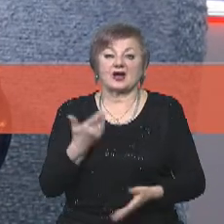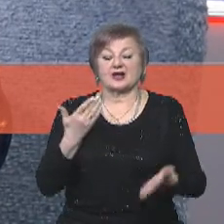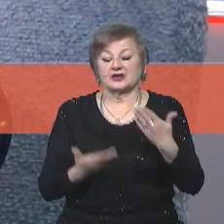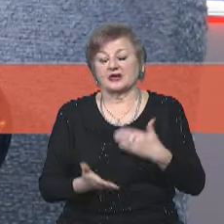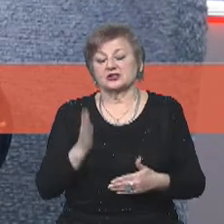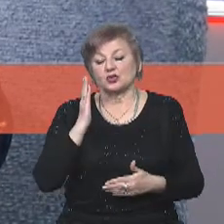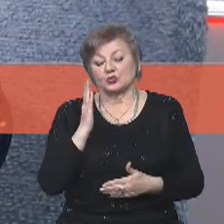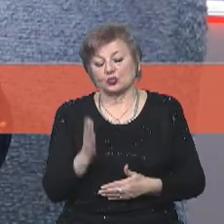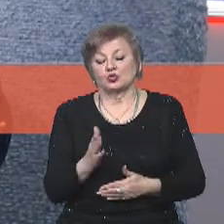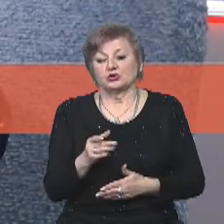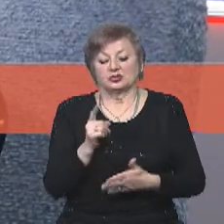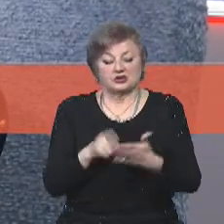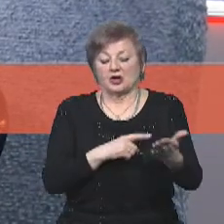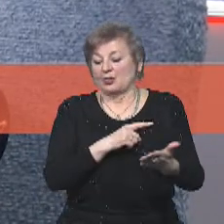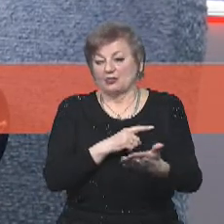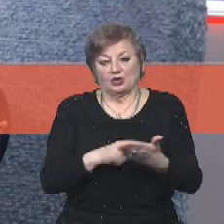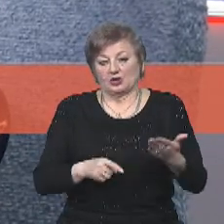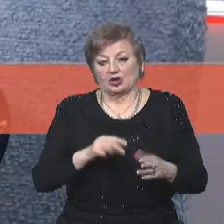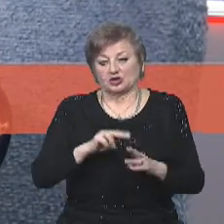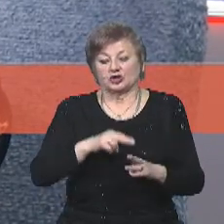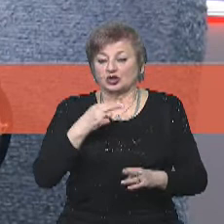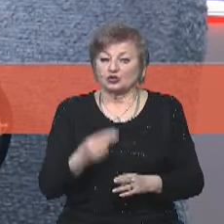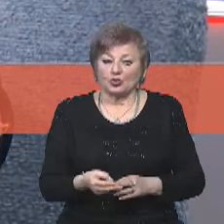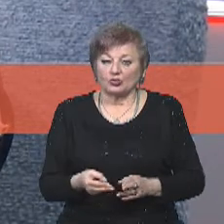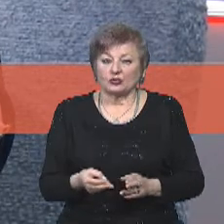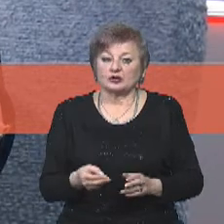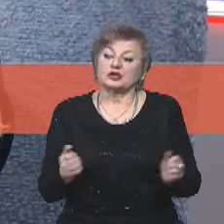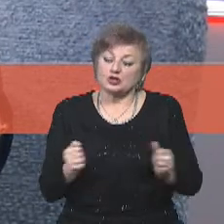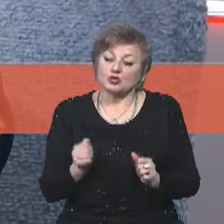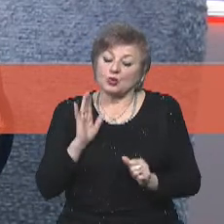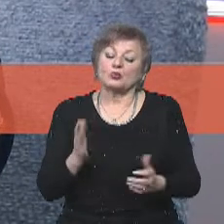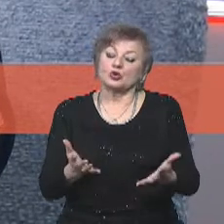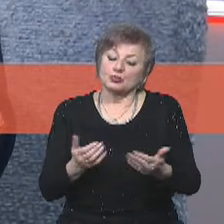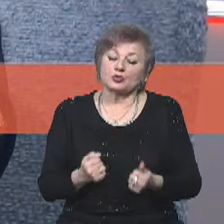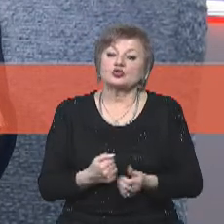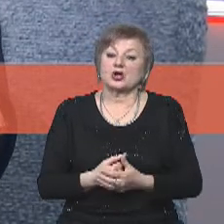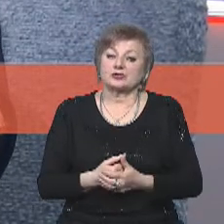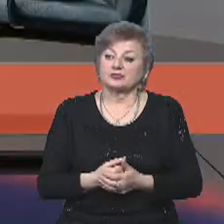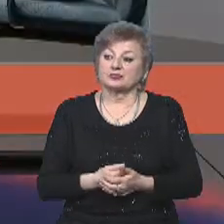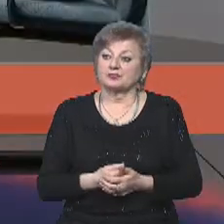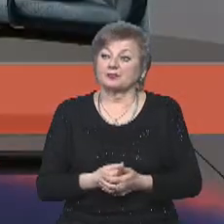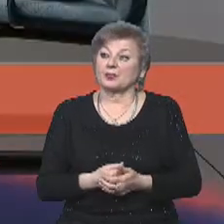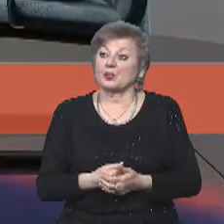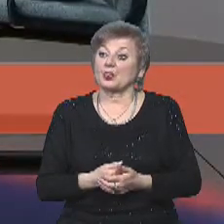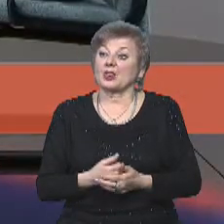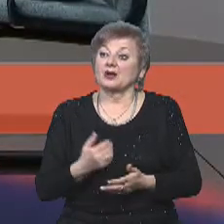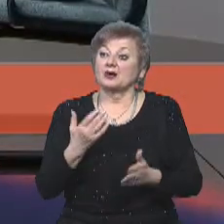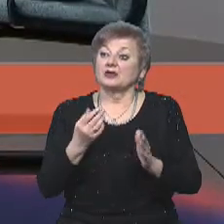ліміти, якщо ми не погасимо заборгованість. Чи будемо ми мати газ в зимку? Давайте почнемо з пана Олександра. У вас не